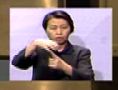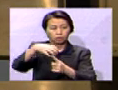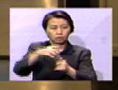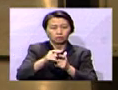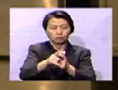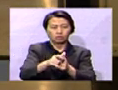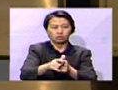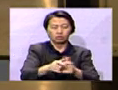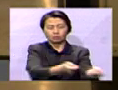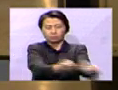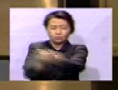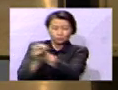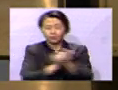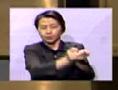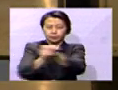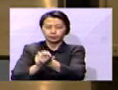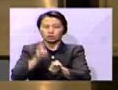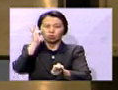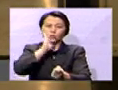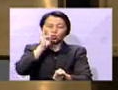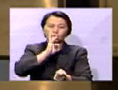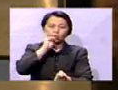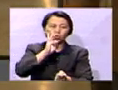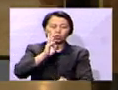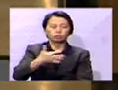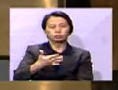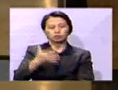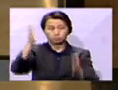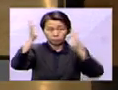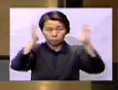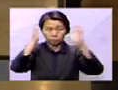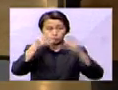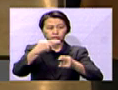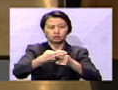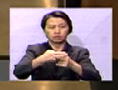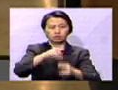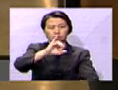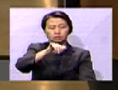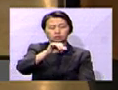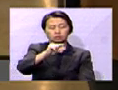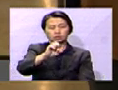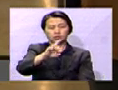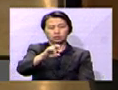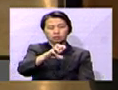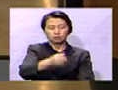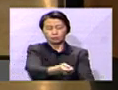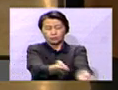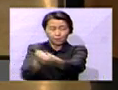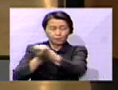atlet tukul besi wanita negara Grace Wong Xiu Mi. Grace melakukan lontaran emas